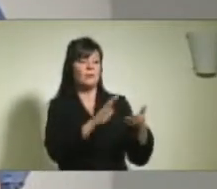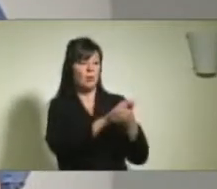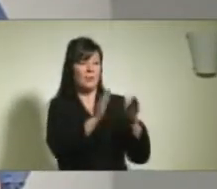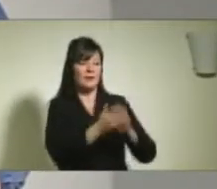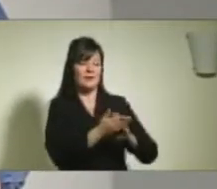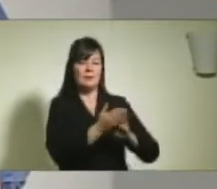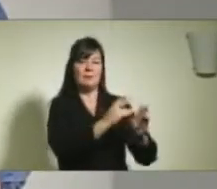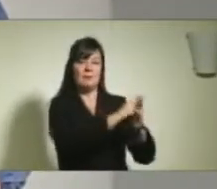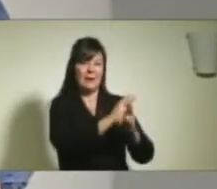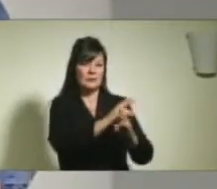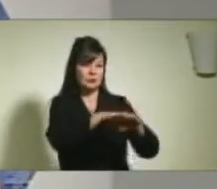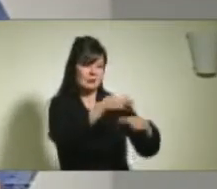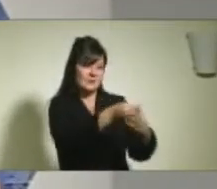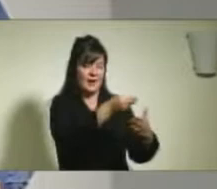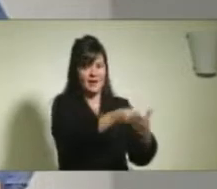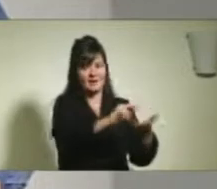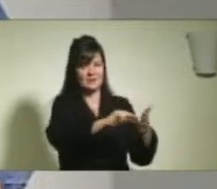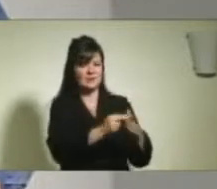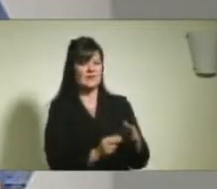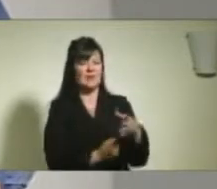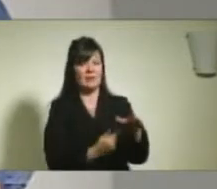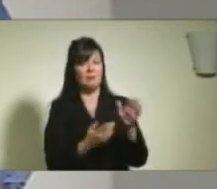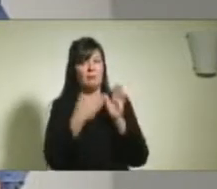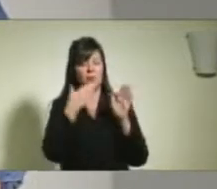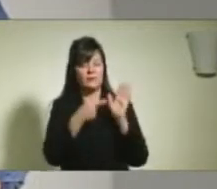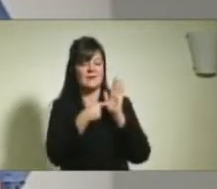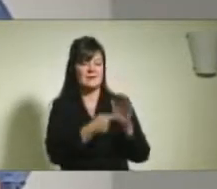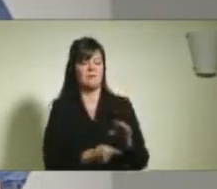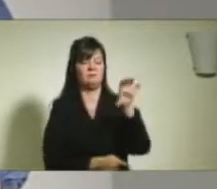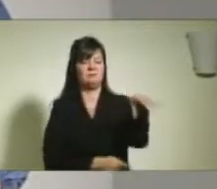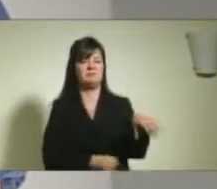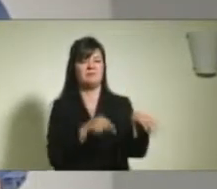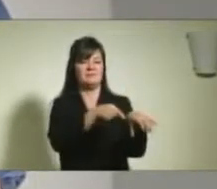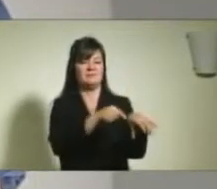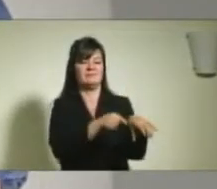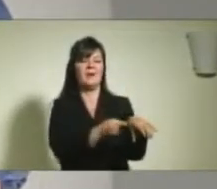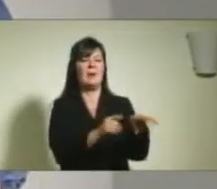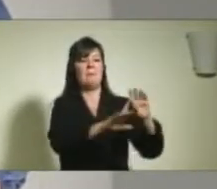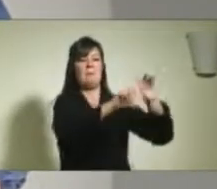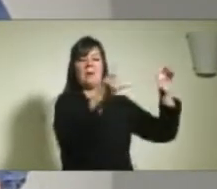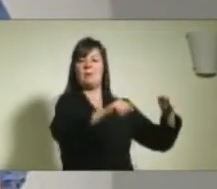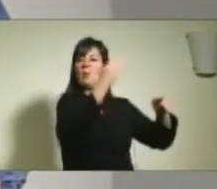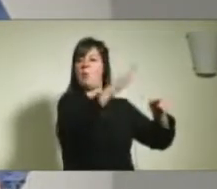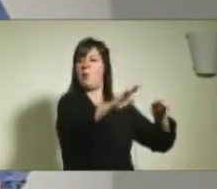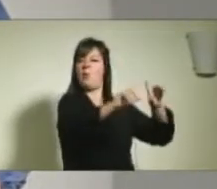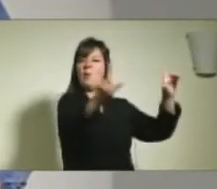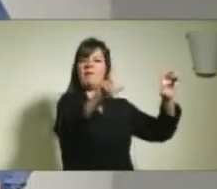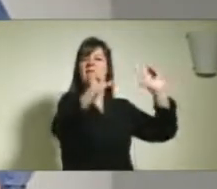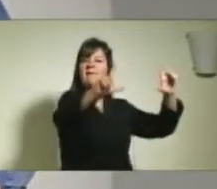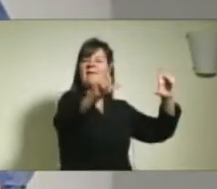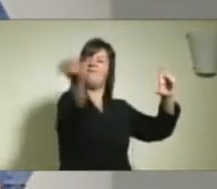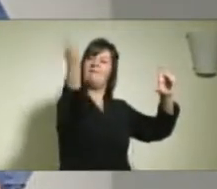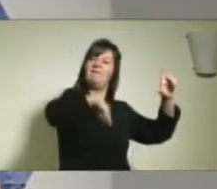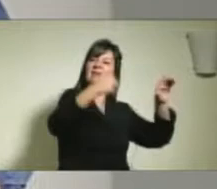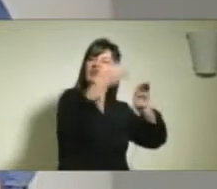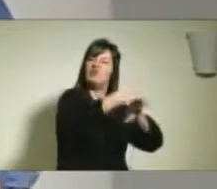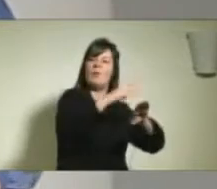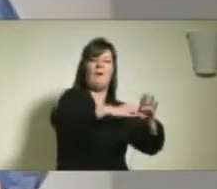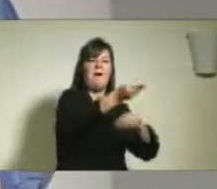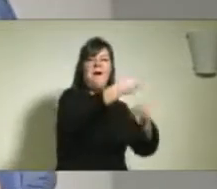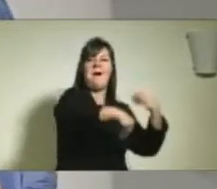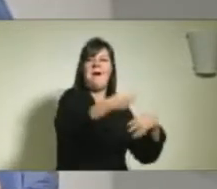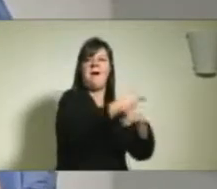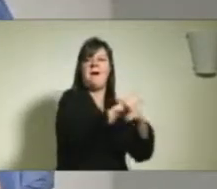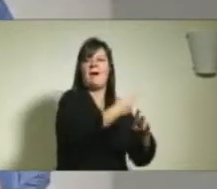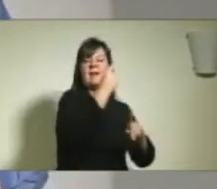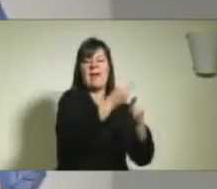excellent exemple. À un coin de rue, vous avez le prêteur sur salaire avec le panneau bleu. De l'autre côté, vous pouvez aller à l'autre